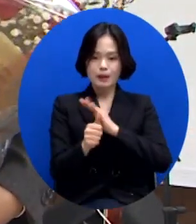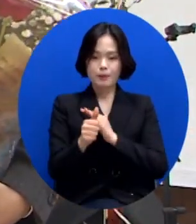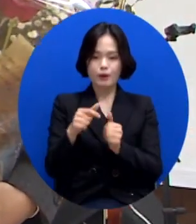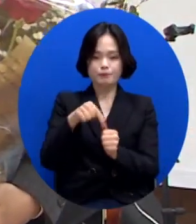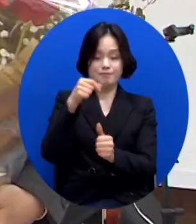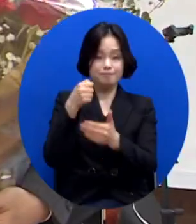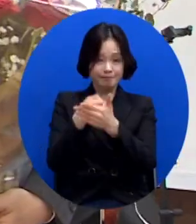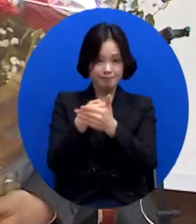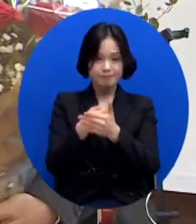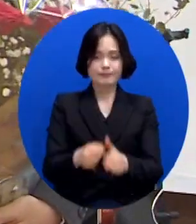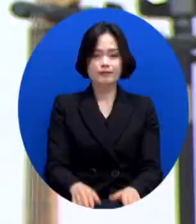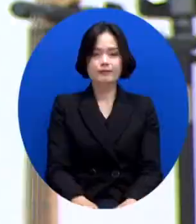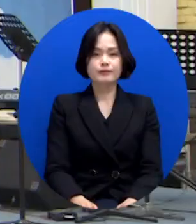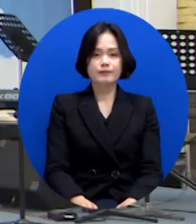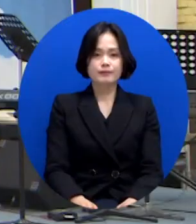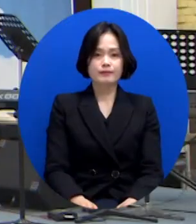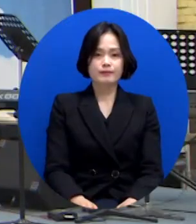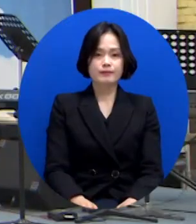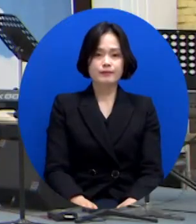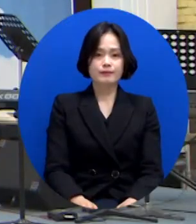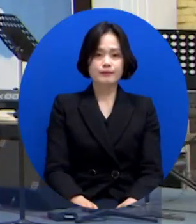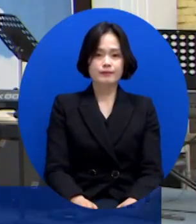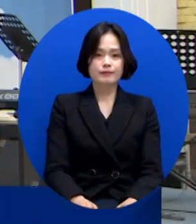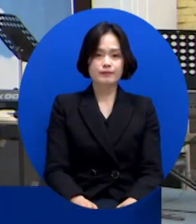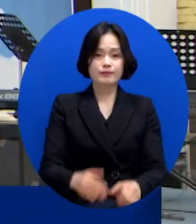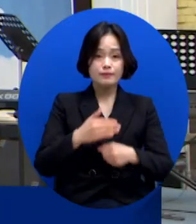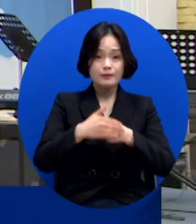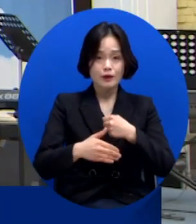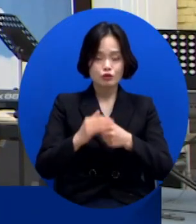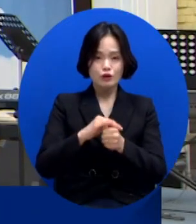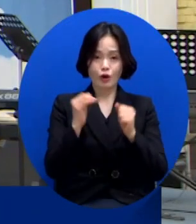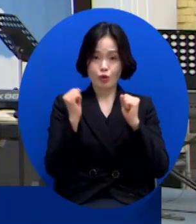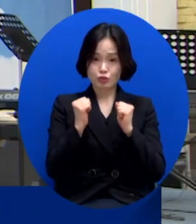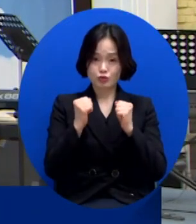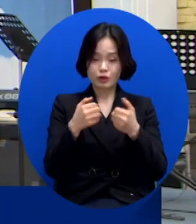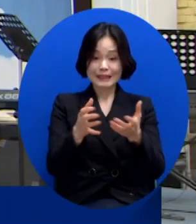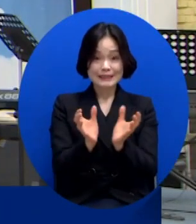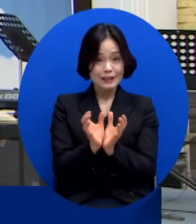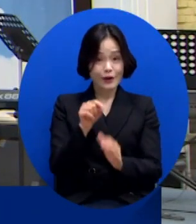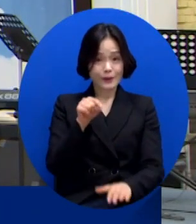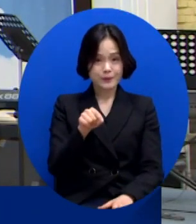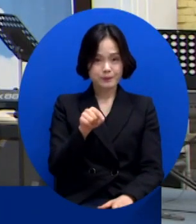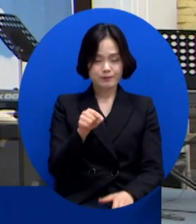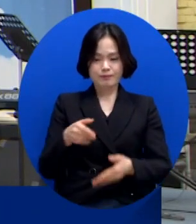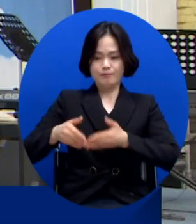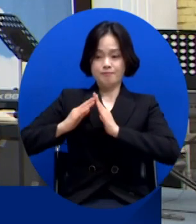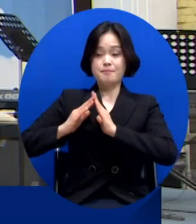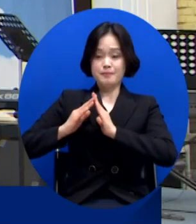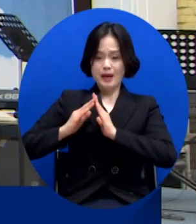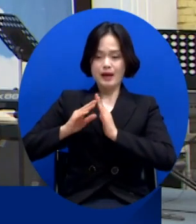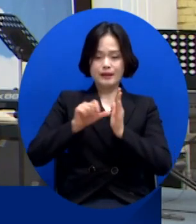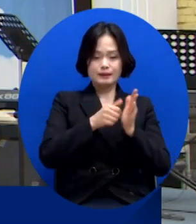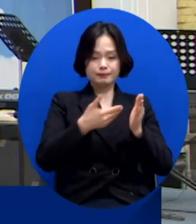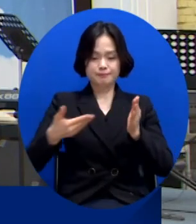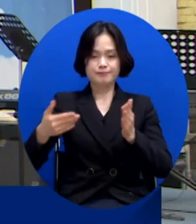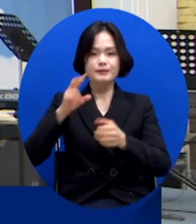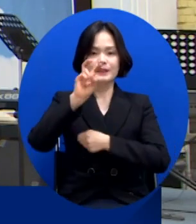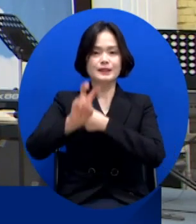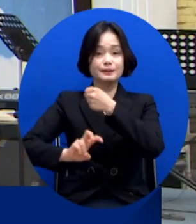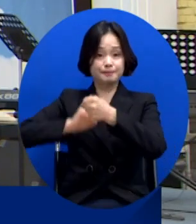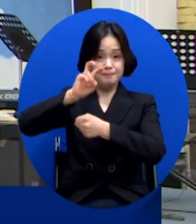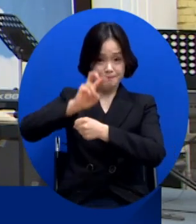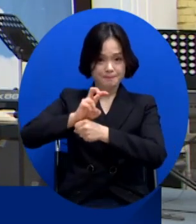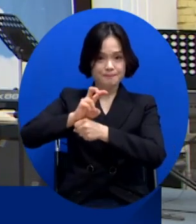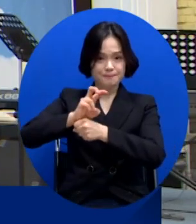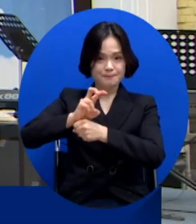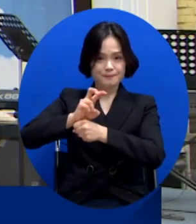취재했습니다 대구경북 홀리 별로 번 창립된 지 이십 년을 지나 청년기 로 접어 들었습니다